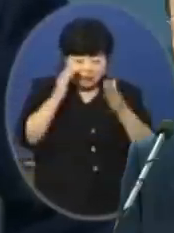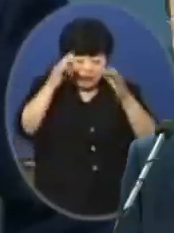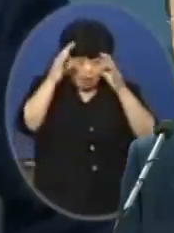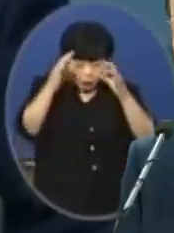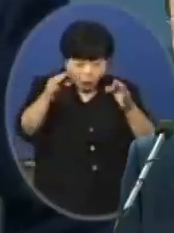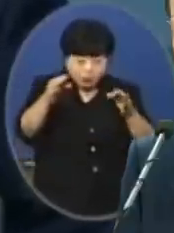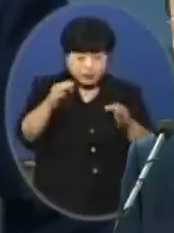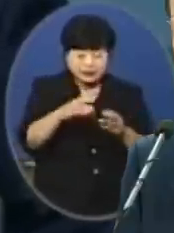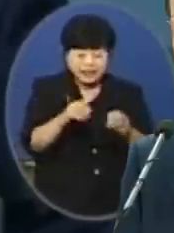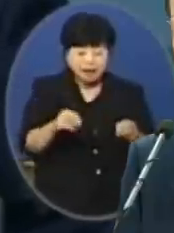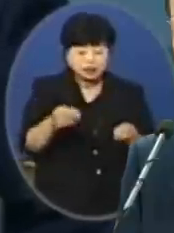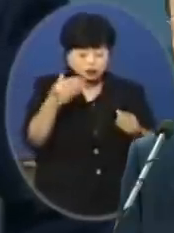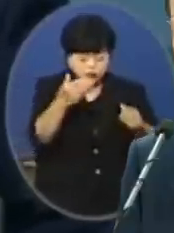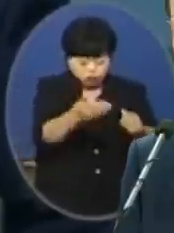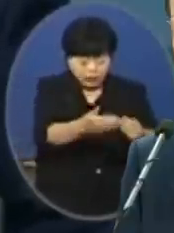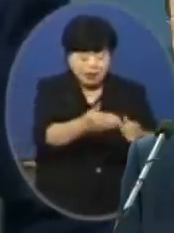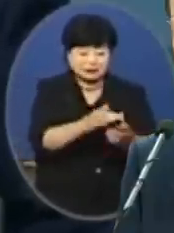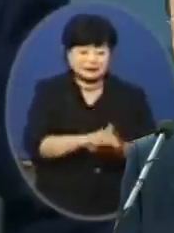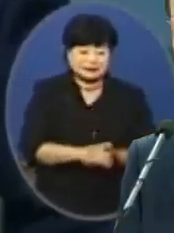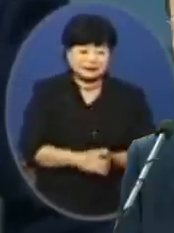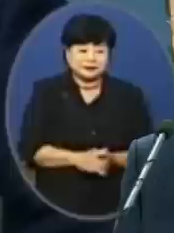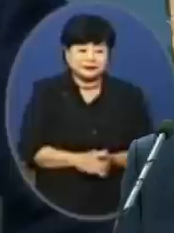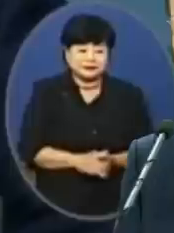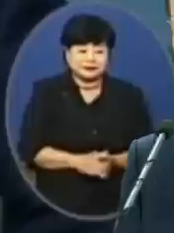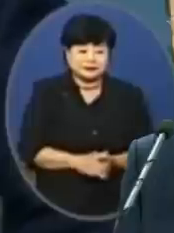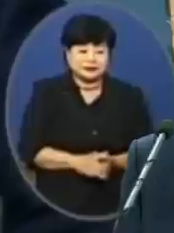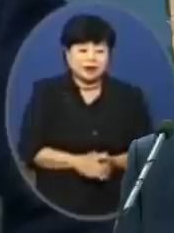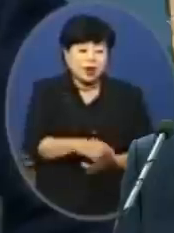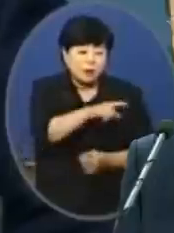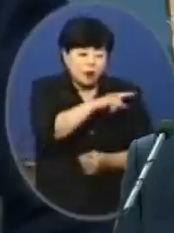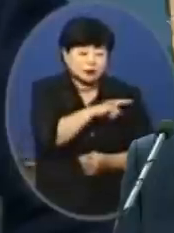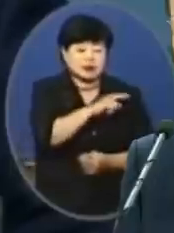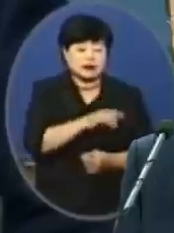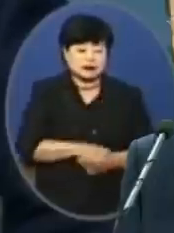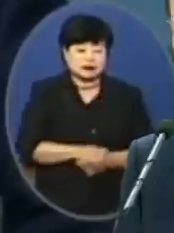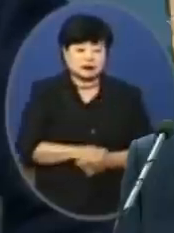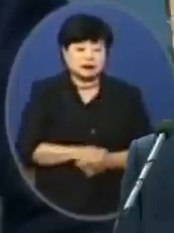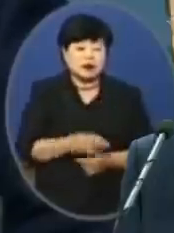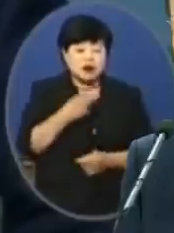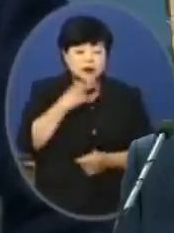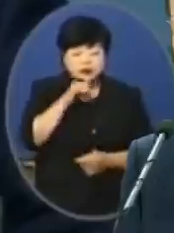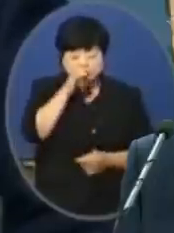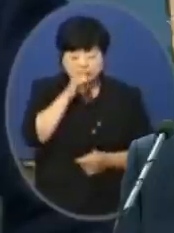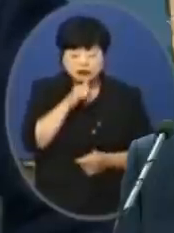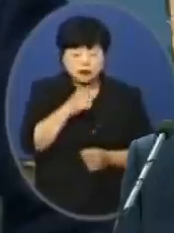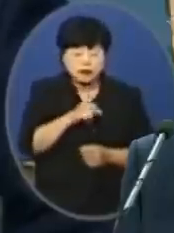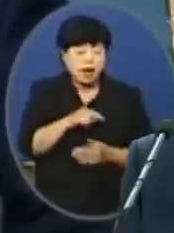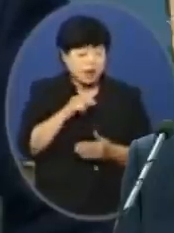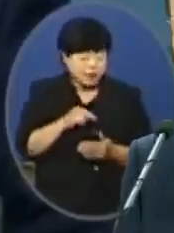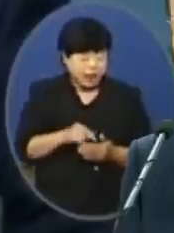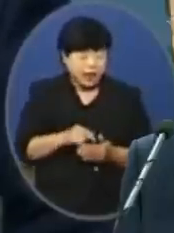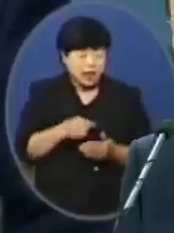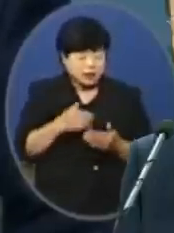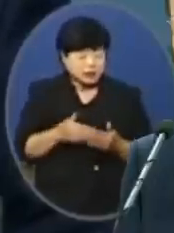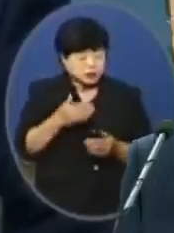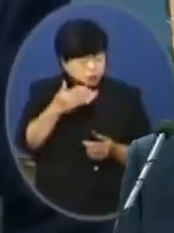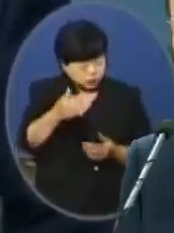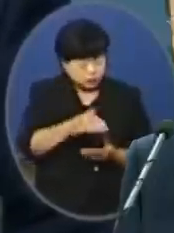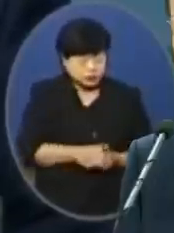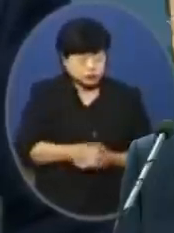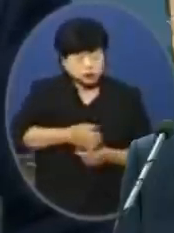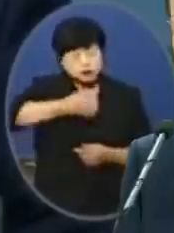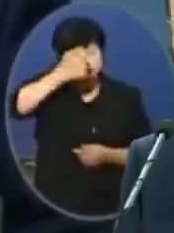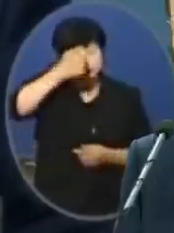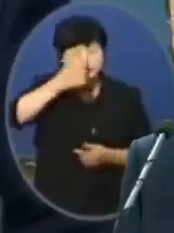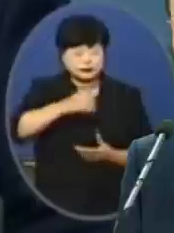바라보는 그 땅을 내가 내게 준다. 먼저 없는 것을 있는 것까지 마음속에